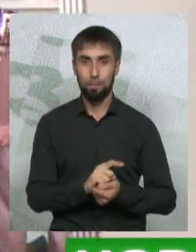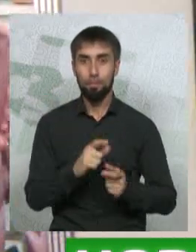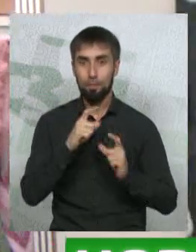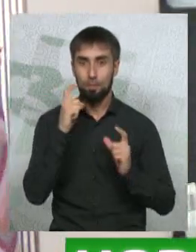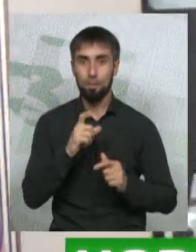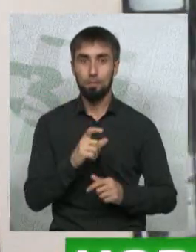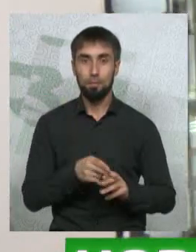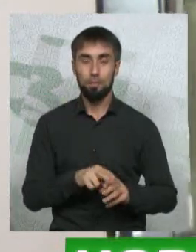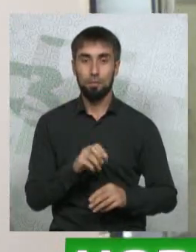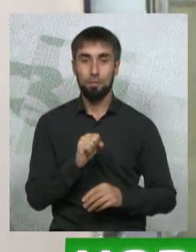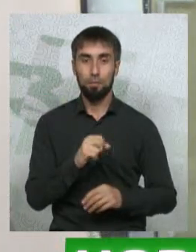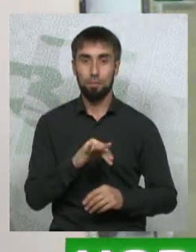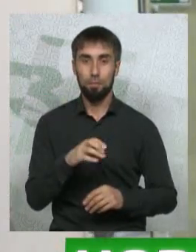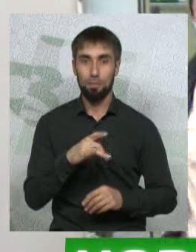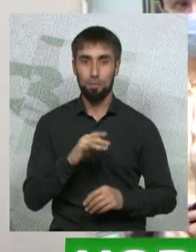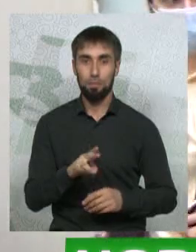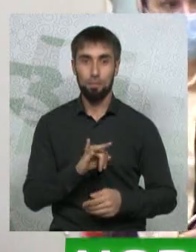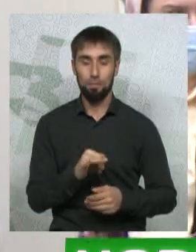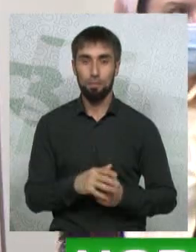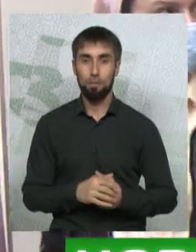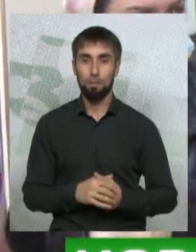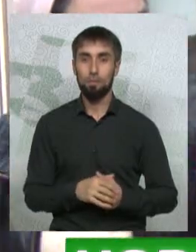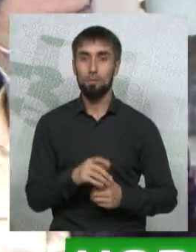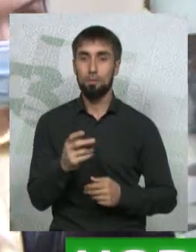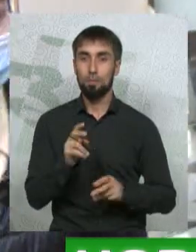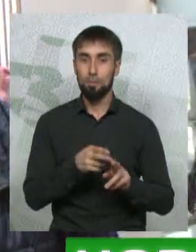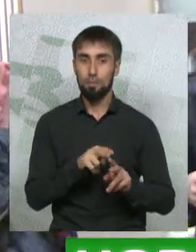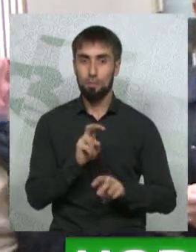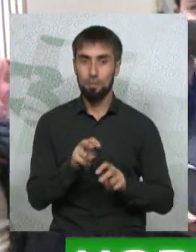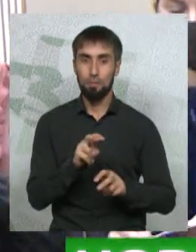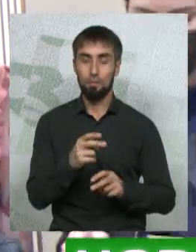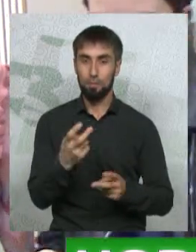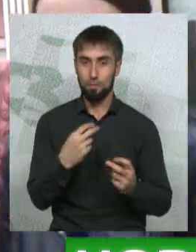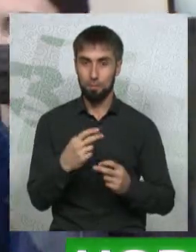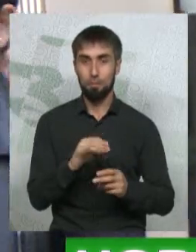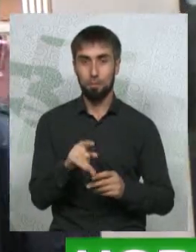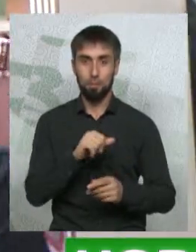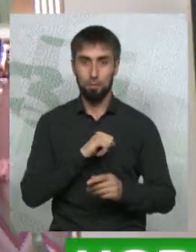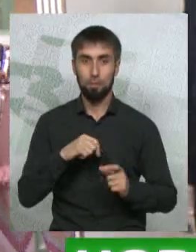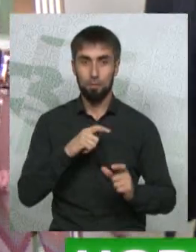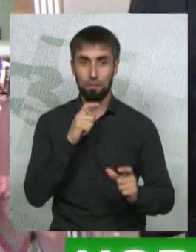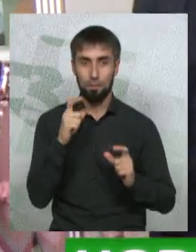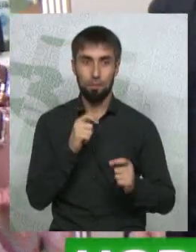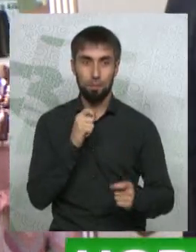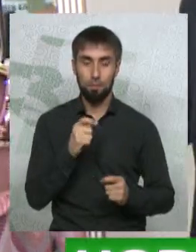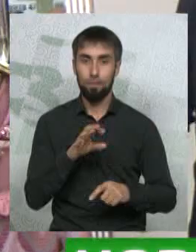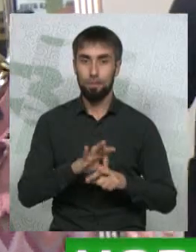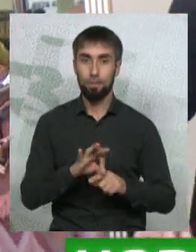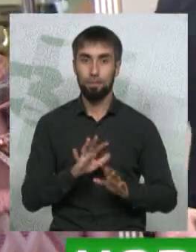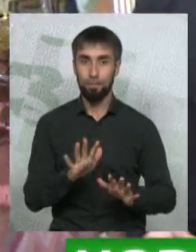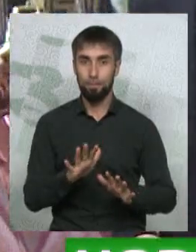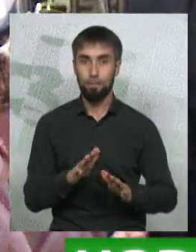маски, антисептик, чтобы и посетителям, чтобы и сами вы соблюдали эти меры предосторожности. Болезнь